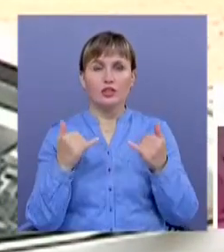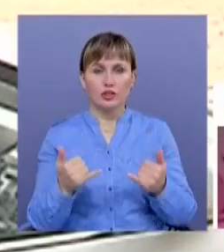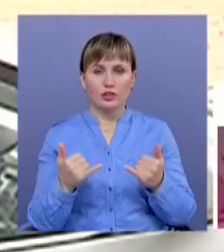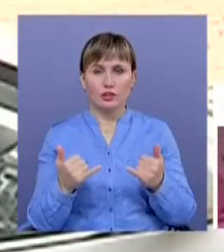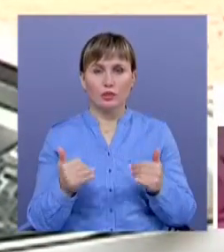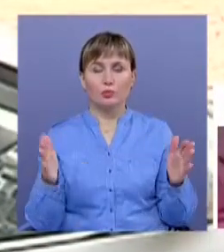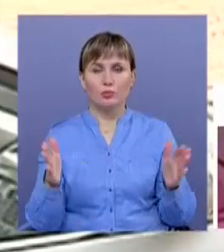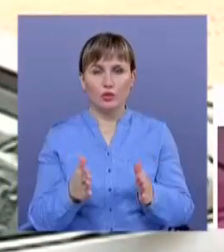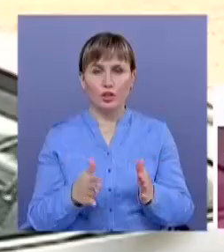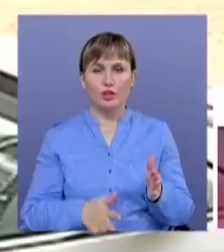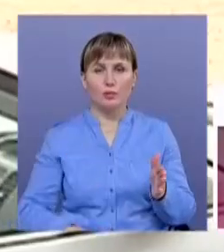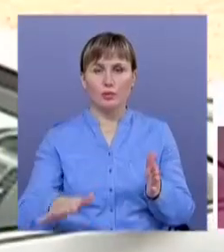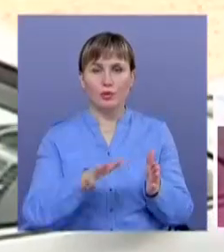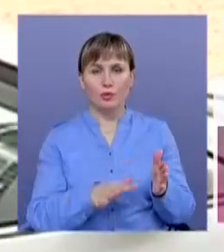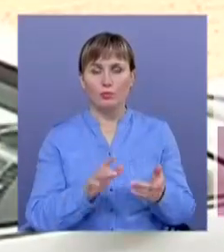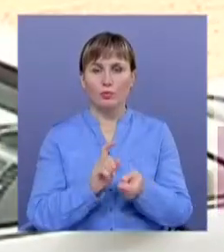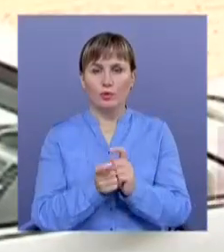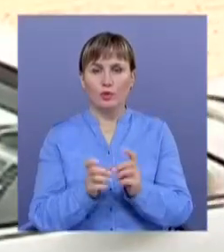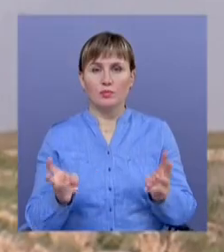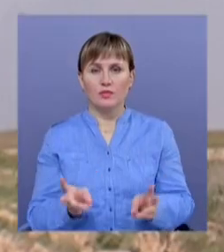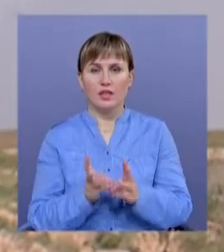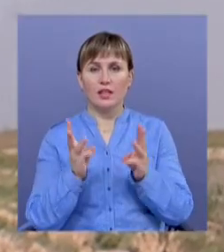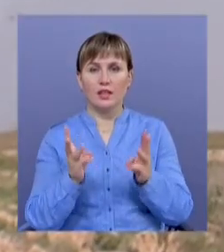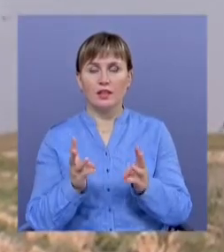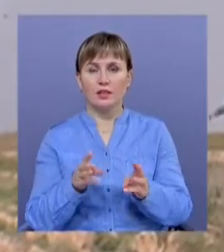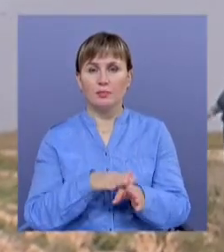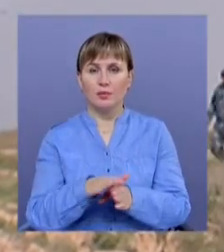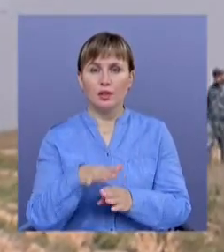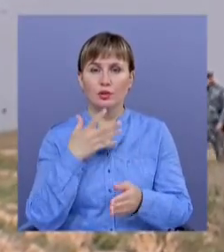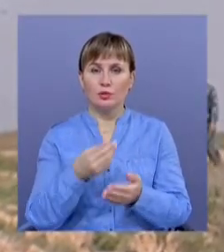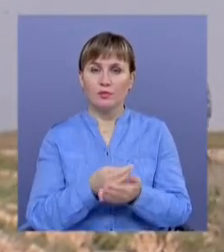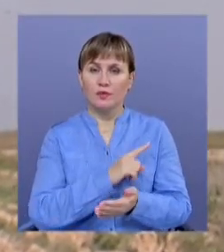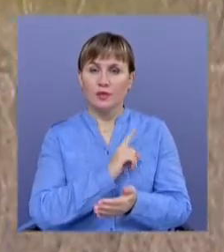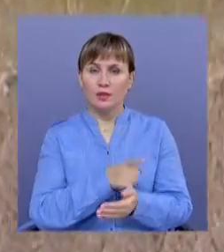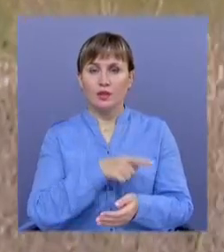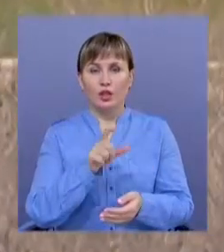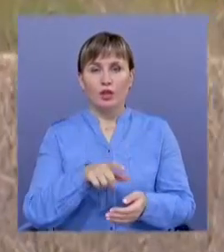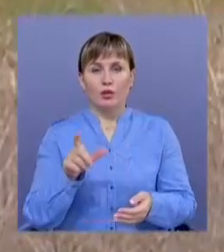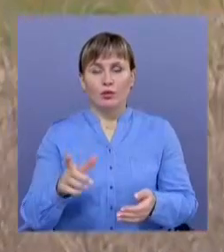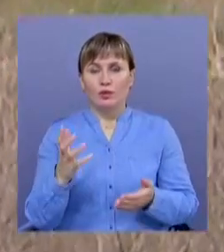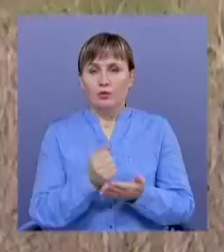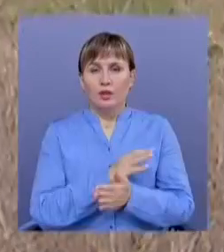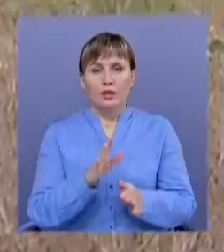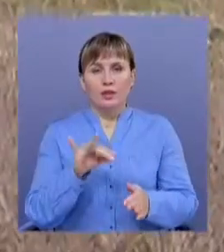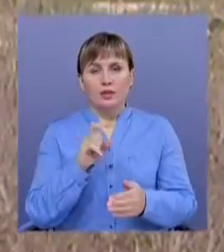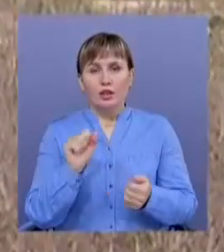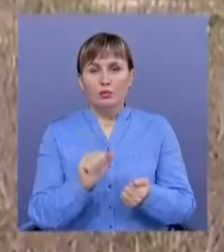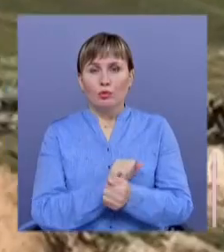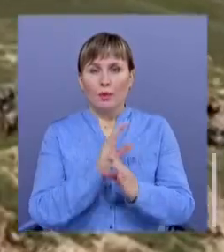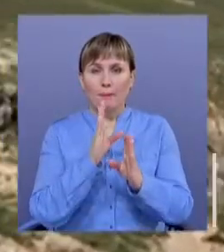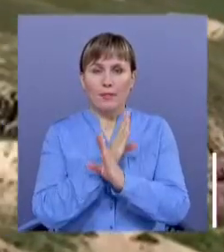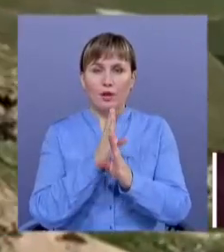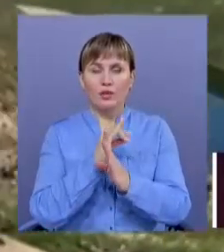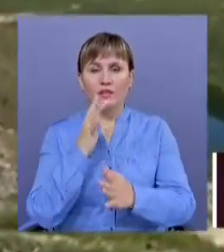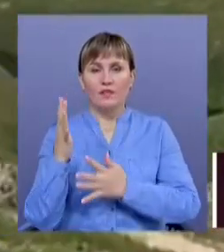конечно, уменьшается площадь. Боремся с возгоранием. Справиться собственными силами сотрудникам полигона не удалось из-за сухой погоды и